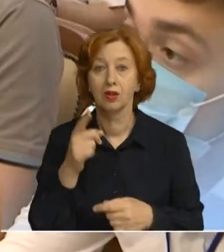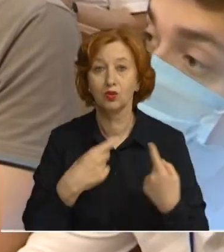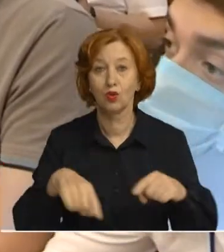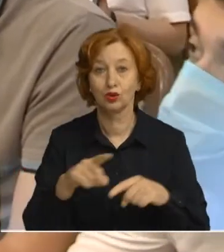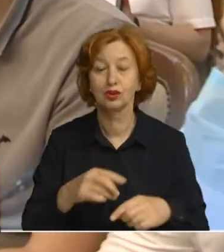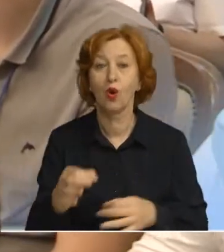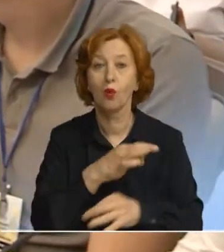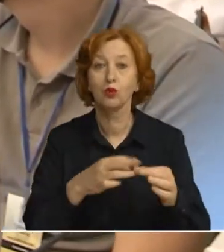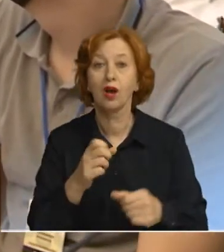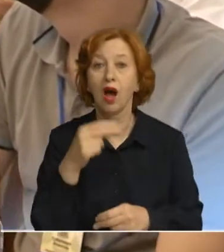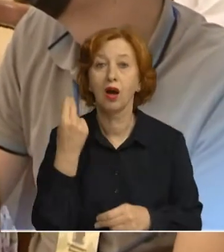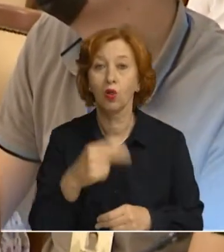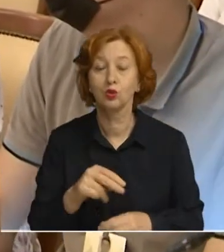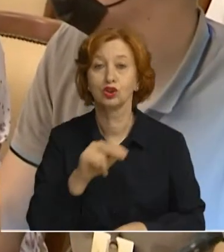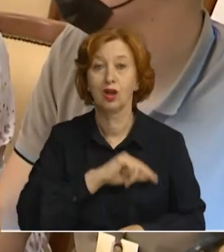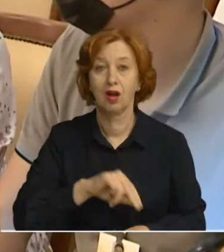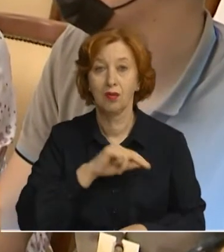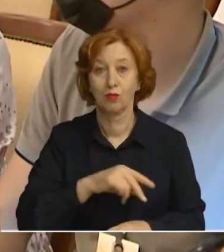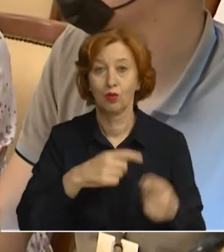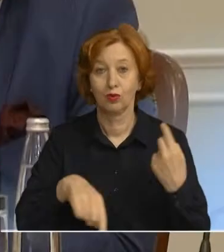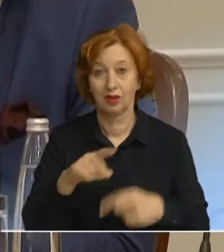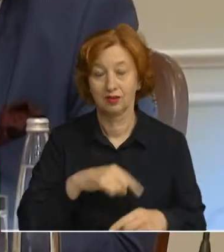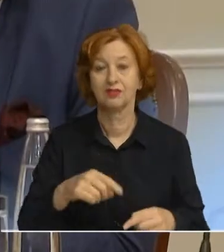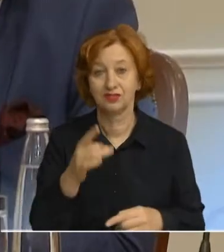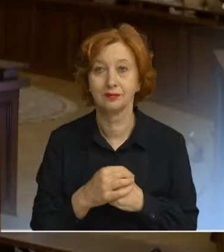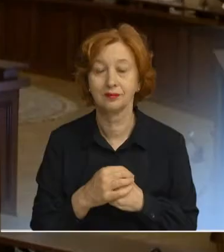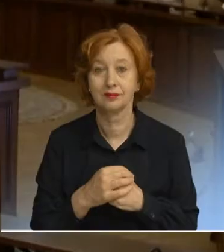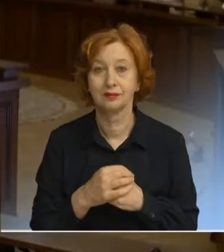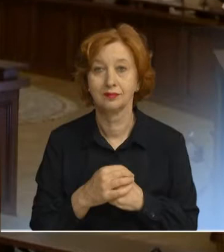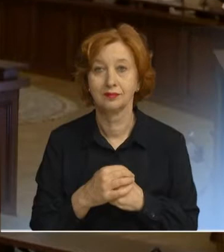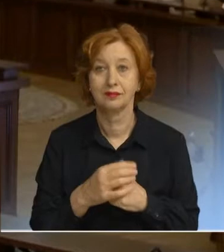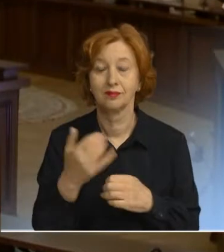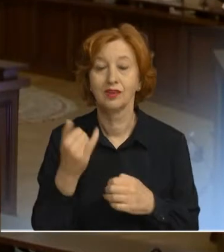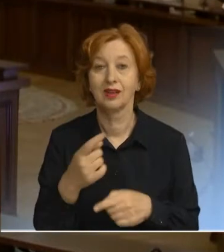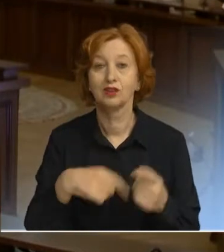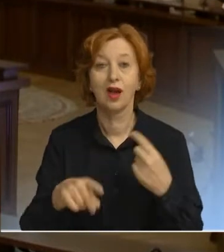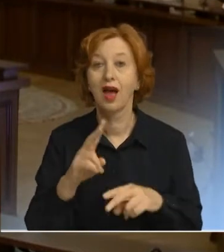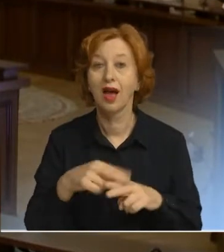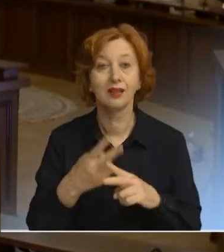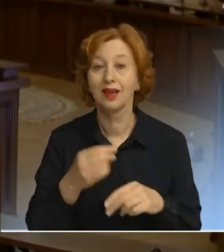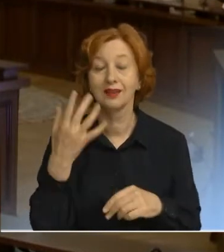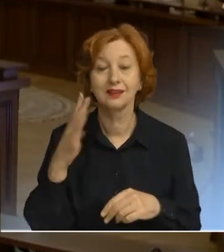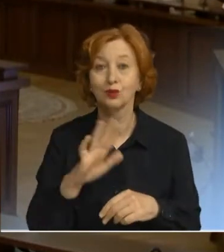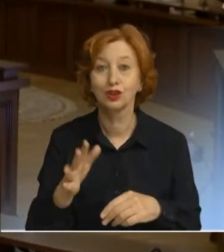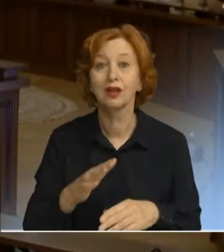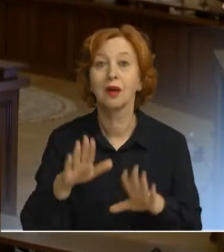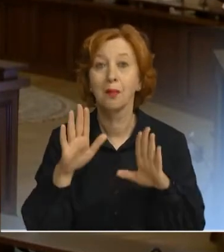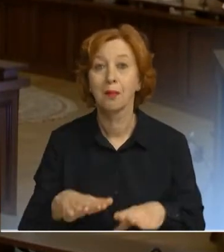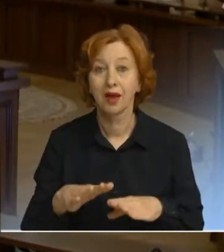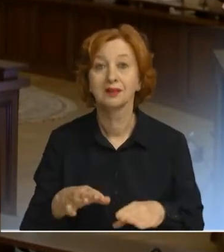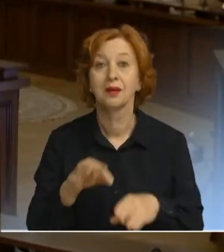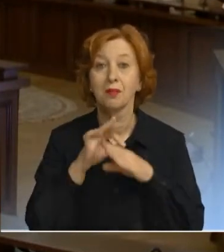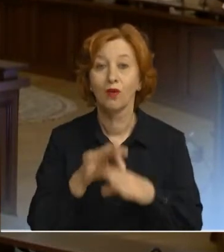и обсуждать, как лучшие идеи реализовать на практике в своих странах. Донская столица не случайно выбрана местом проведения этого съезда,